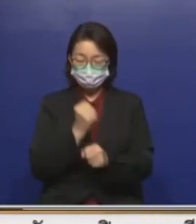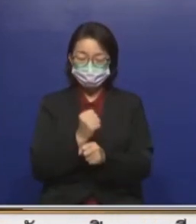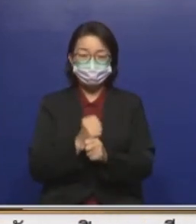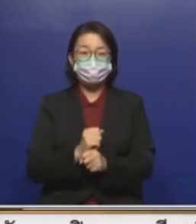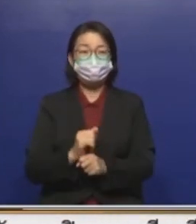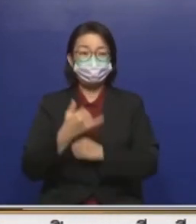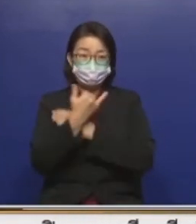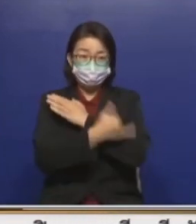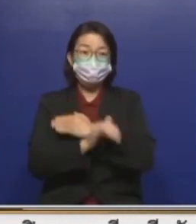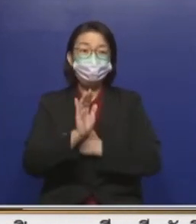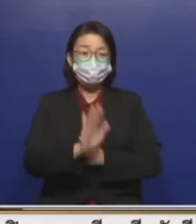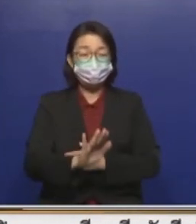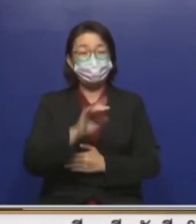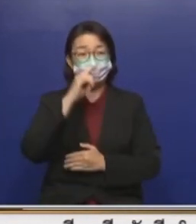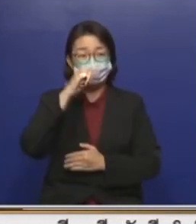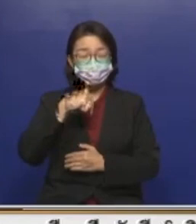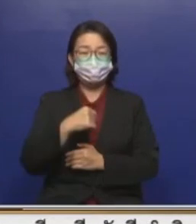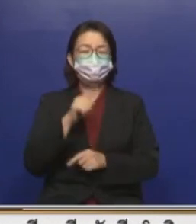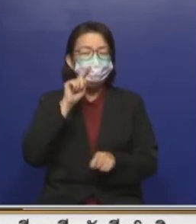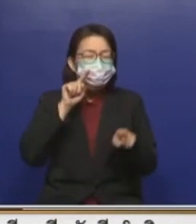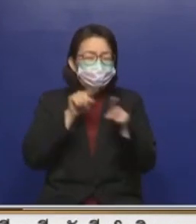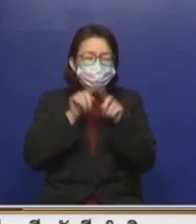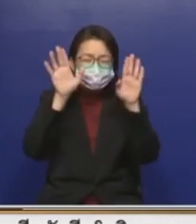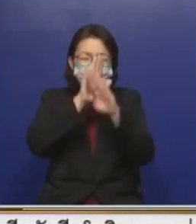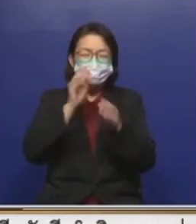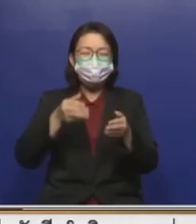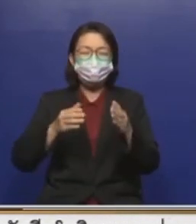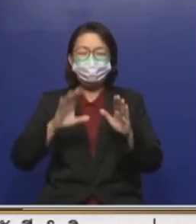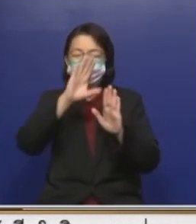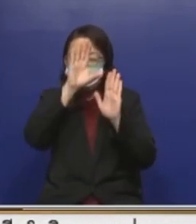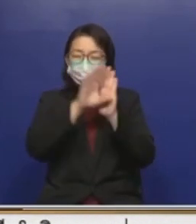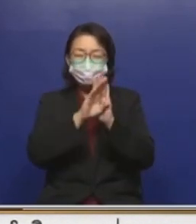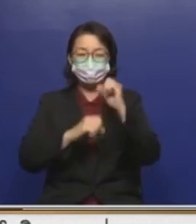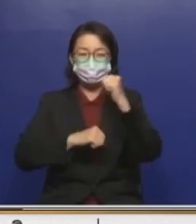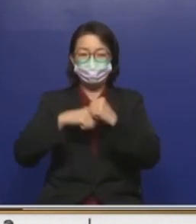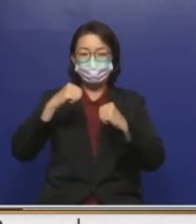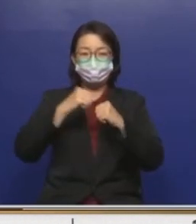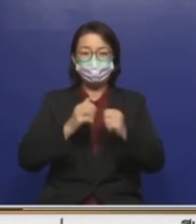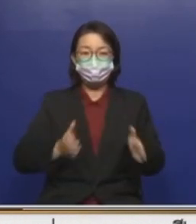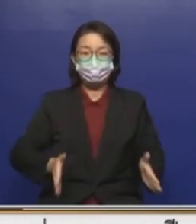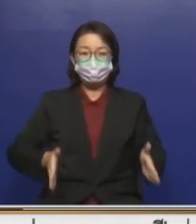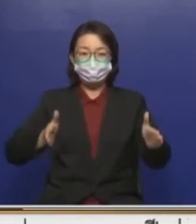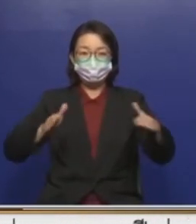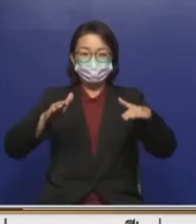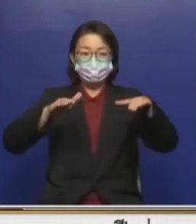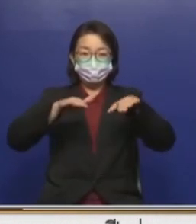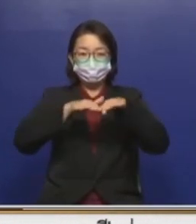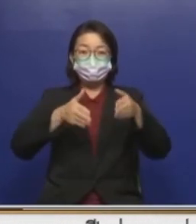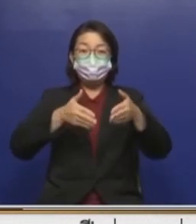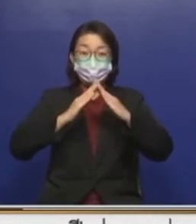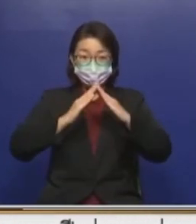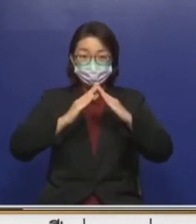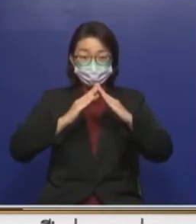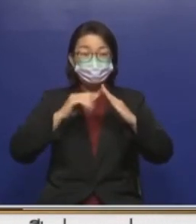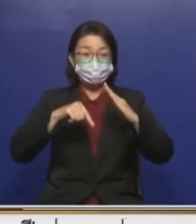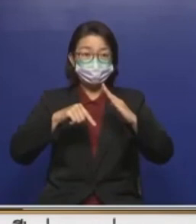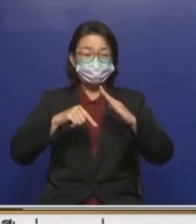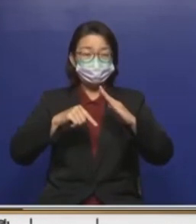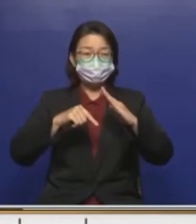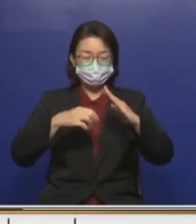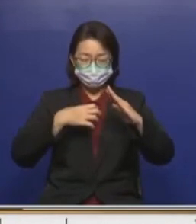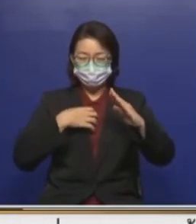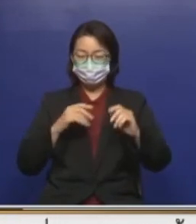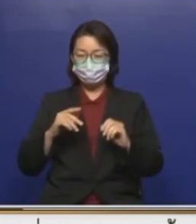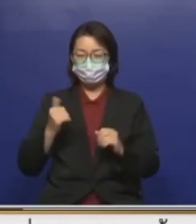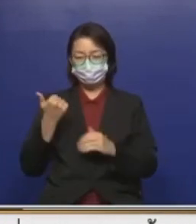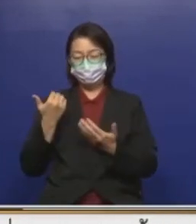เทียบกับเป็นการสร้างบ้านนะคะงบประมาณจะถูกจัดสรรผ่านกระทรวงต่างๆไปเพื่อที่ให้แต่ละกระทรวง